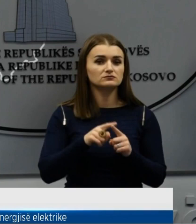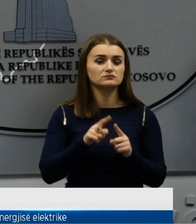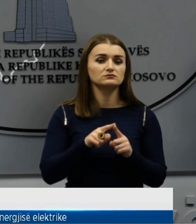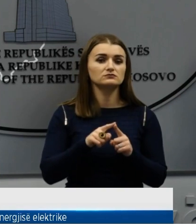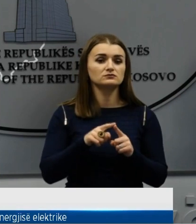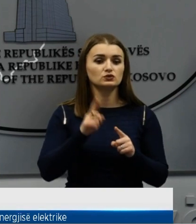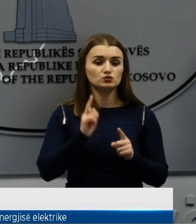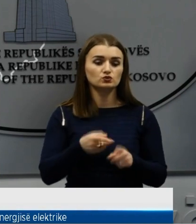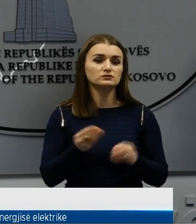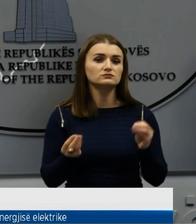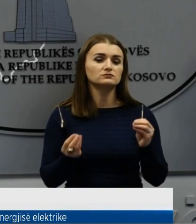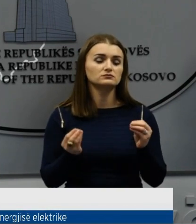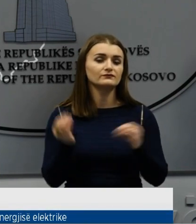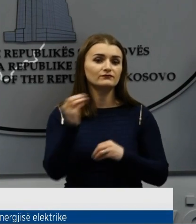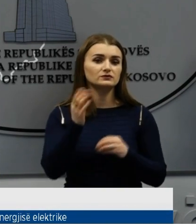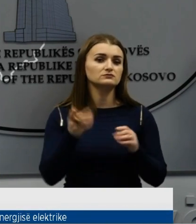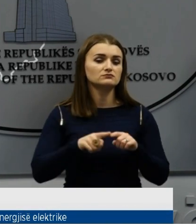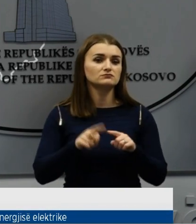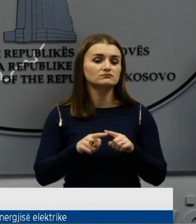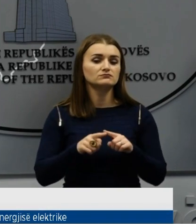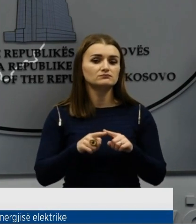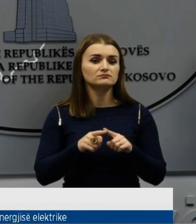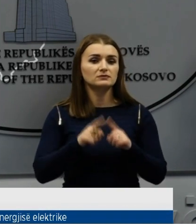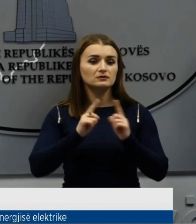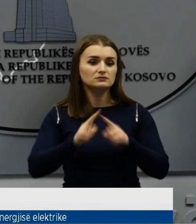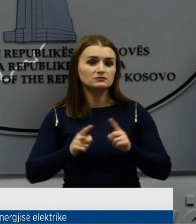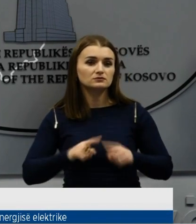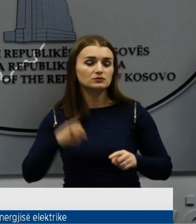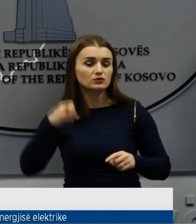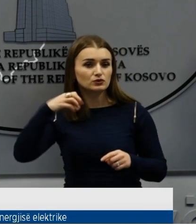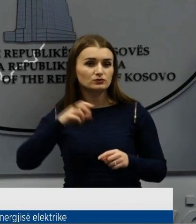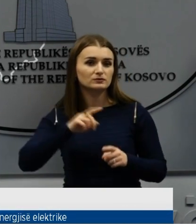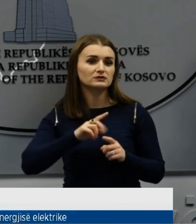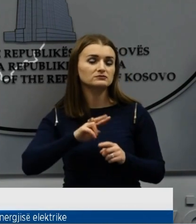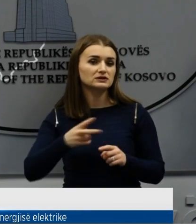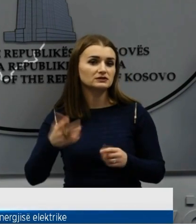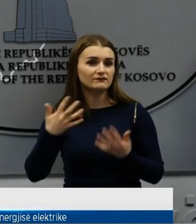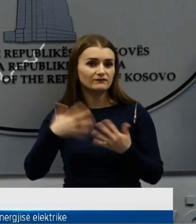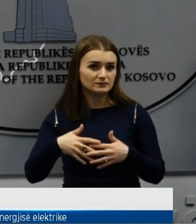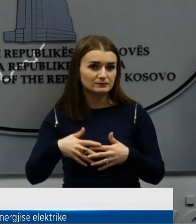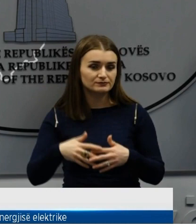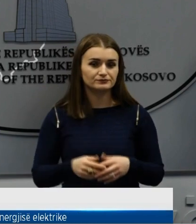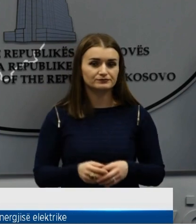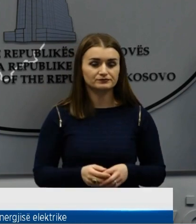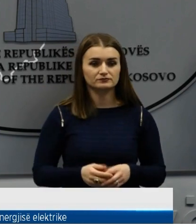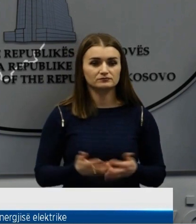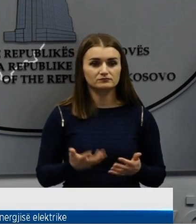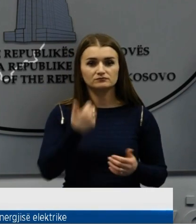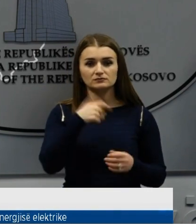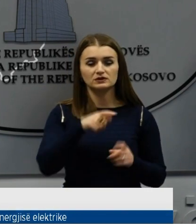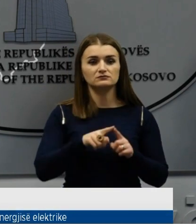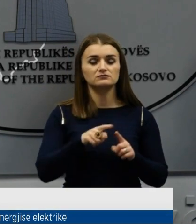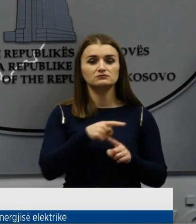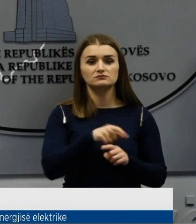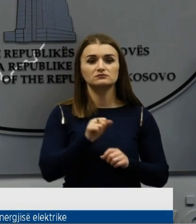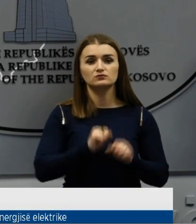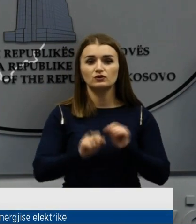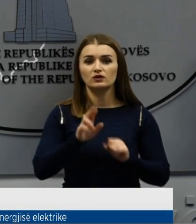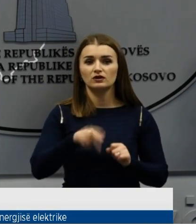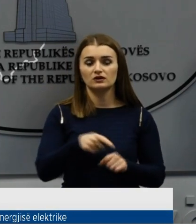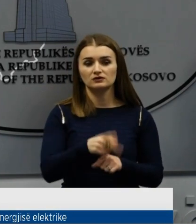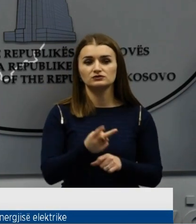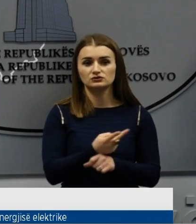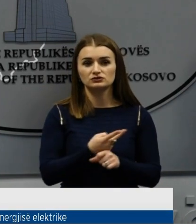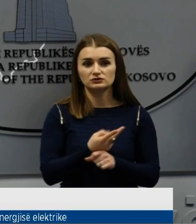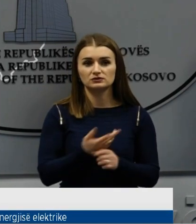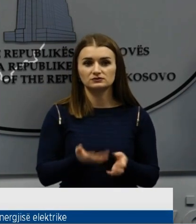burimeve energjetike, në mënyrë që në momentin dhe kjo na mbron dhe mbron secilin shtet, pavarësisht cili